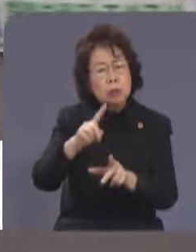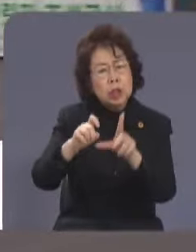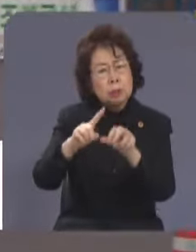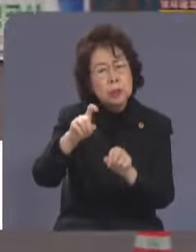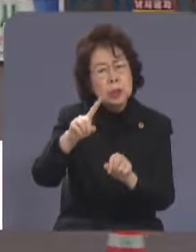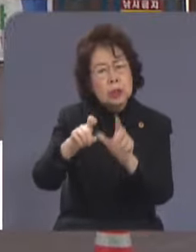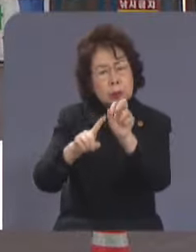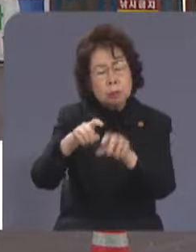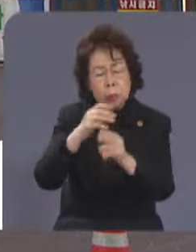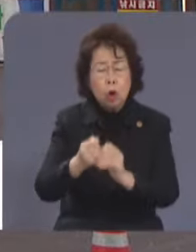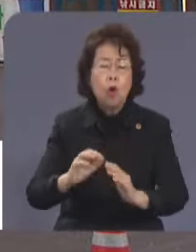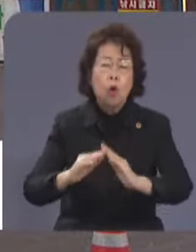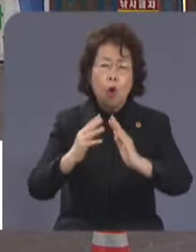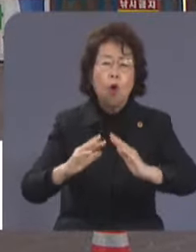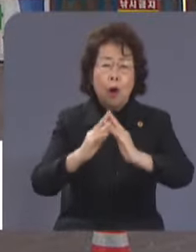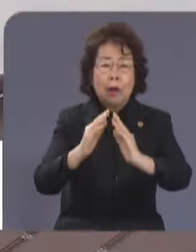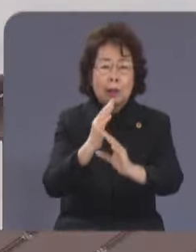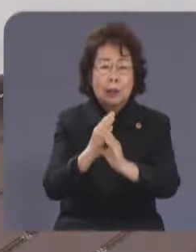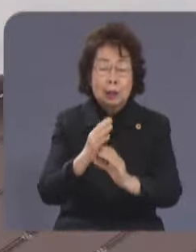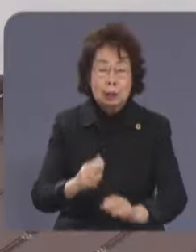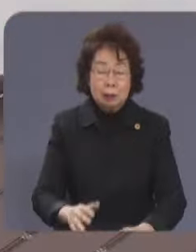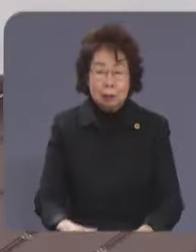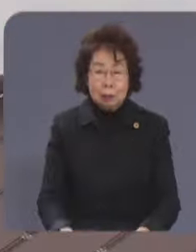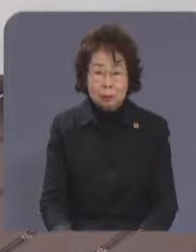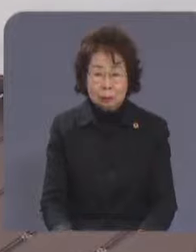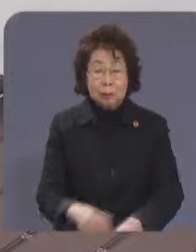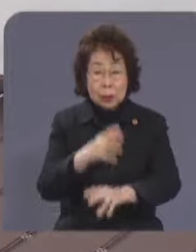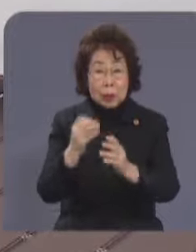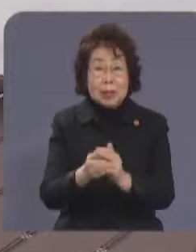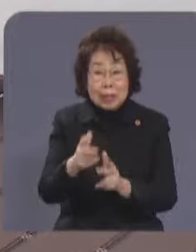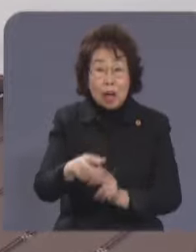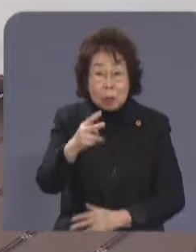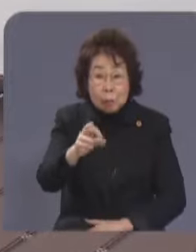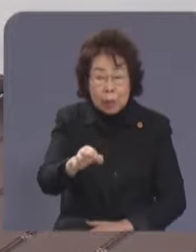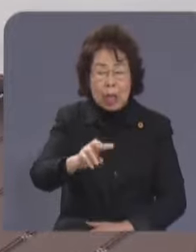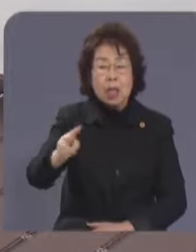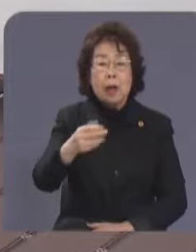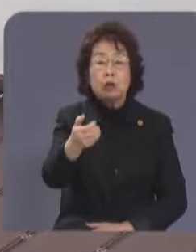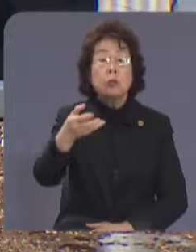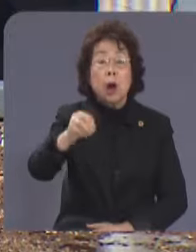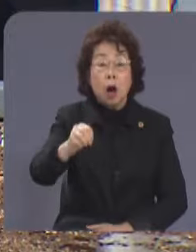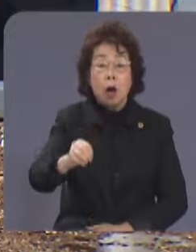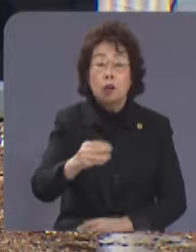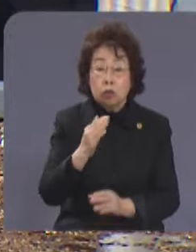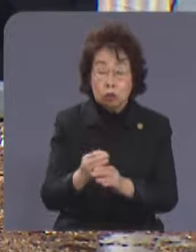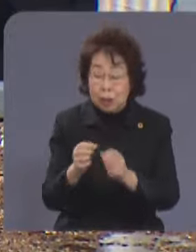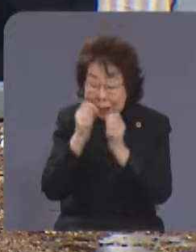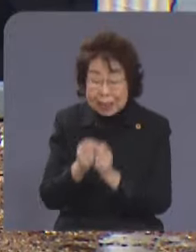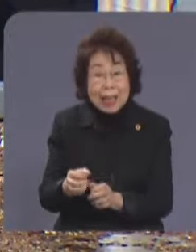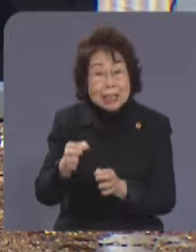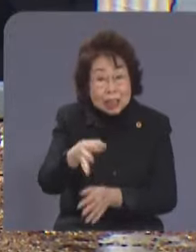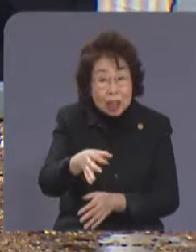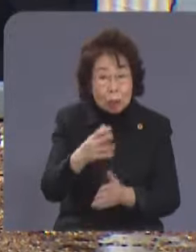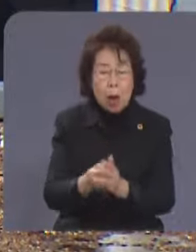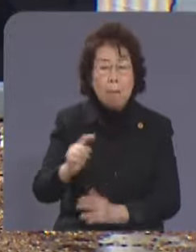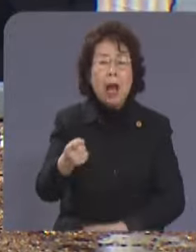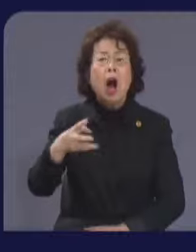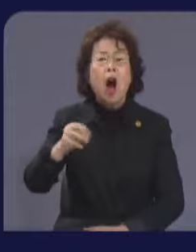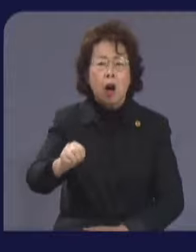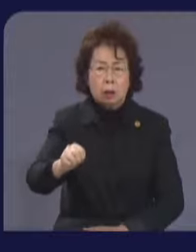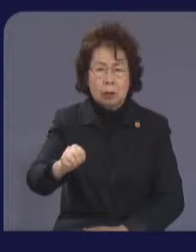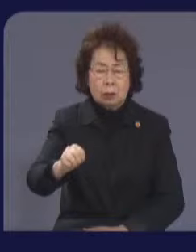공정률 11%를 기록하고 있습니다. 전체 사업비 290억 원 중 민간 사업자가 내기로 한 예산은 100억